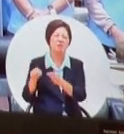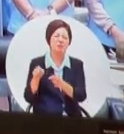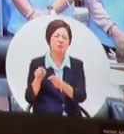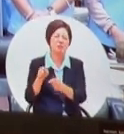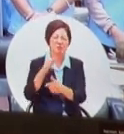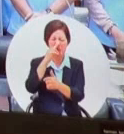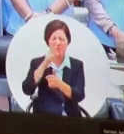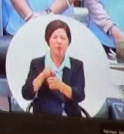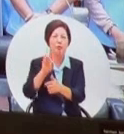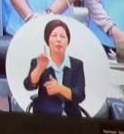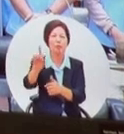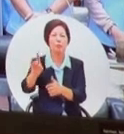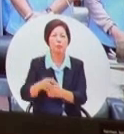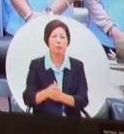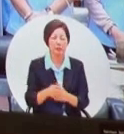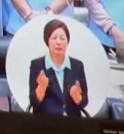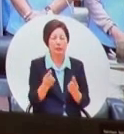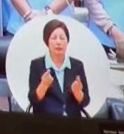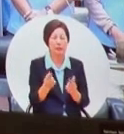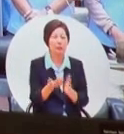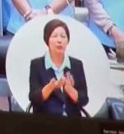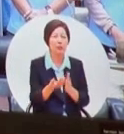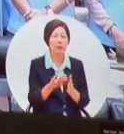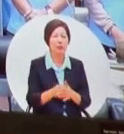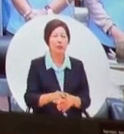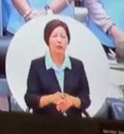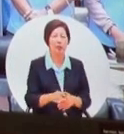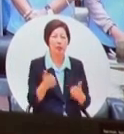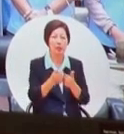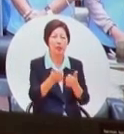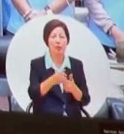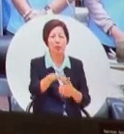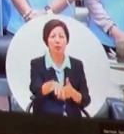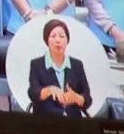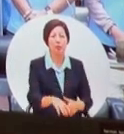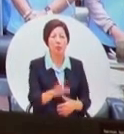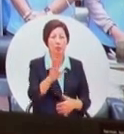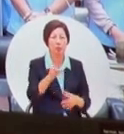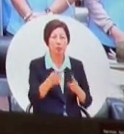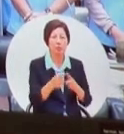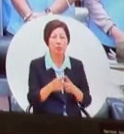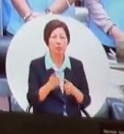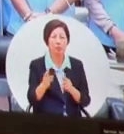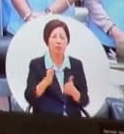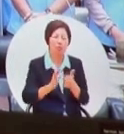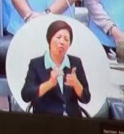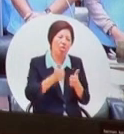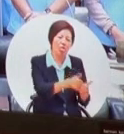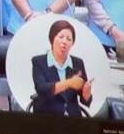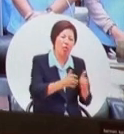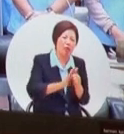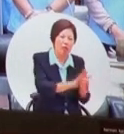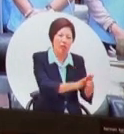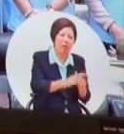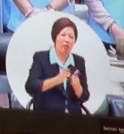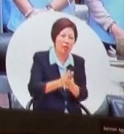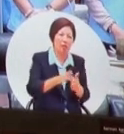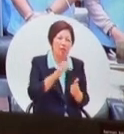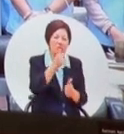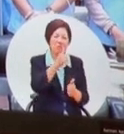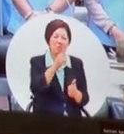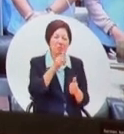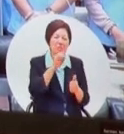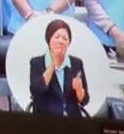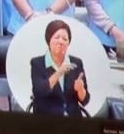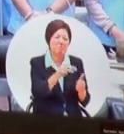才在议事现场，有人先对我们做推挤，用言语施暴、粗暴的